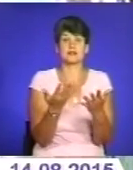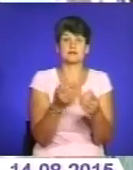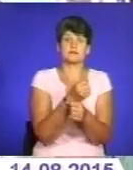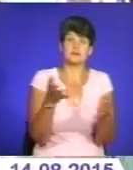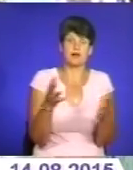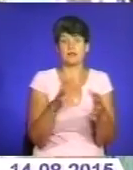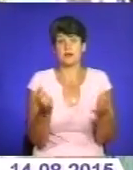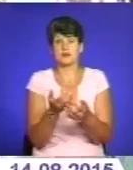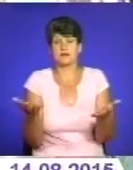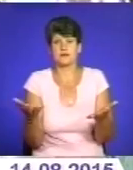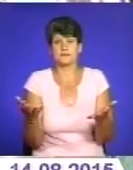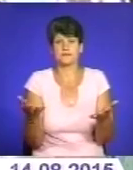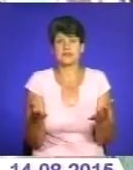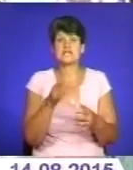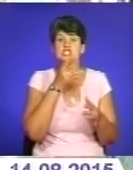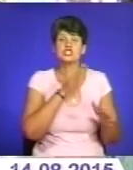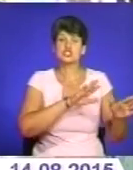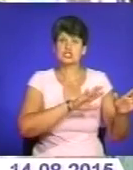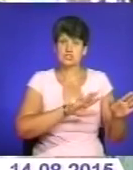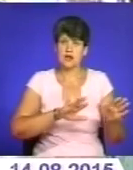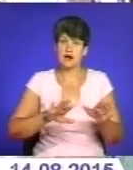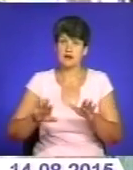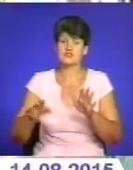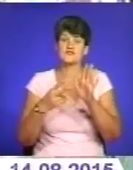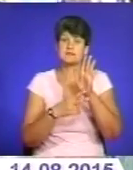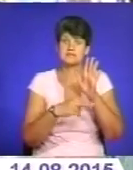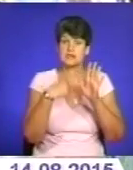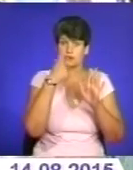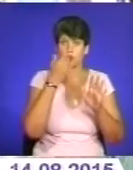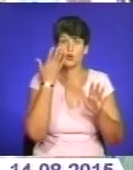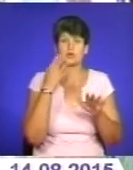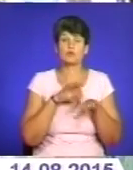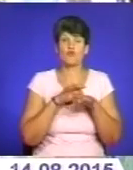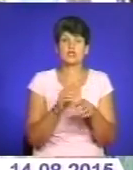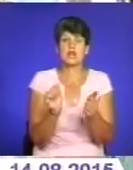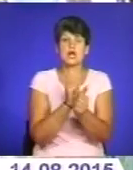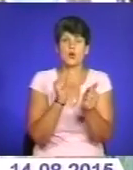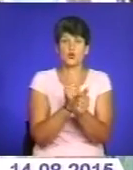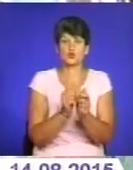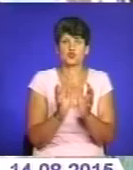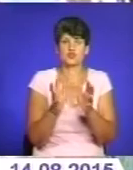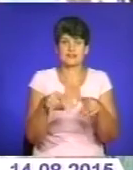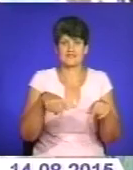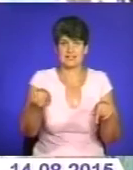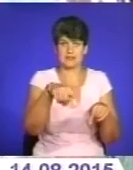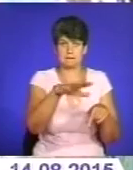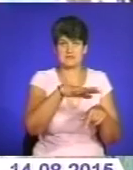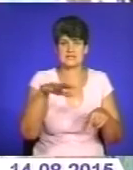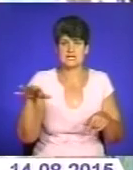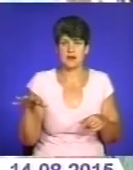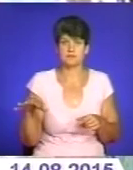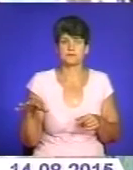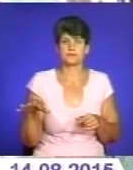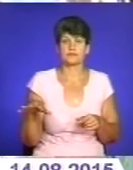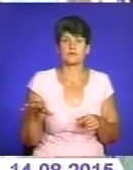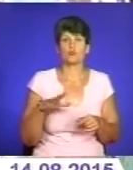підірваних. А з часом, коли в 70-ті роки проводили меліорацію в тих місцях, місцевість там